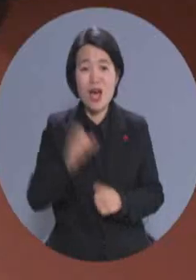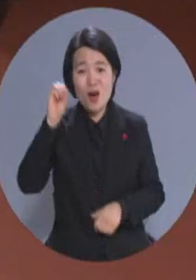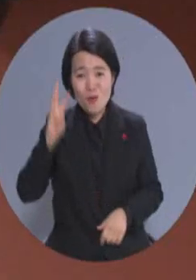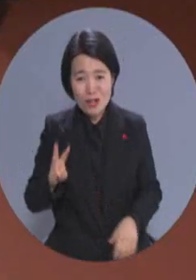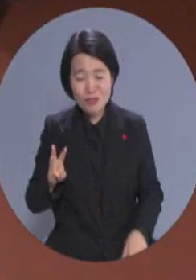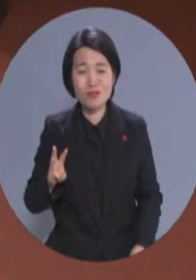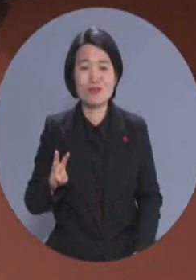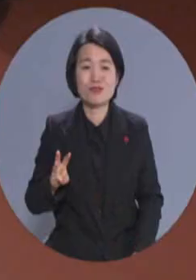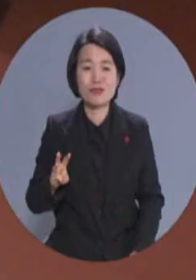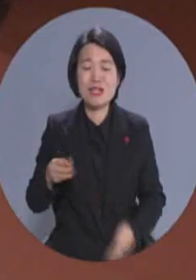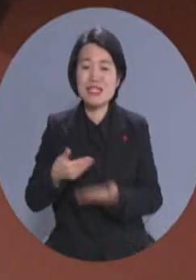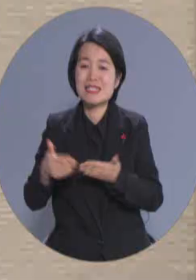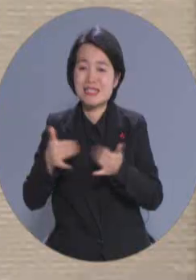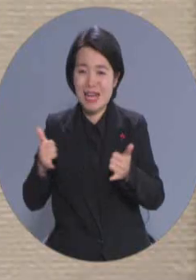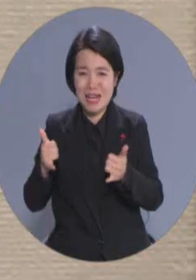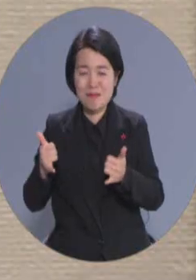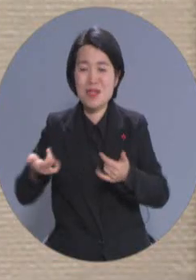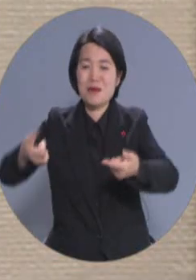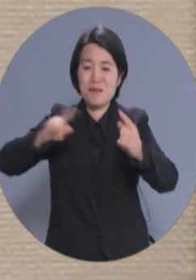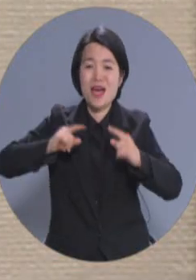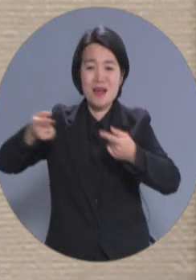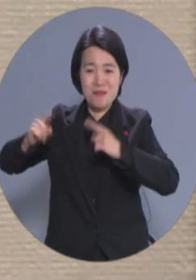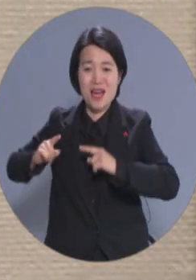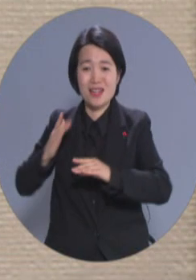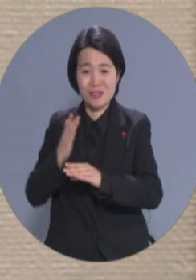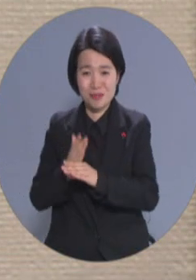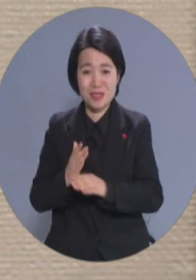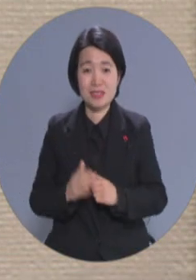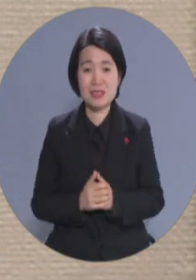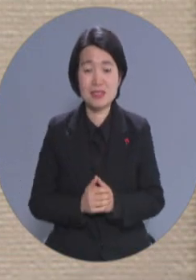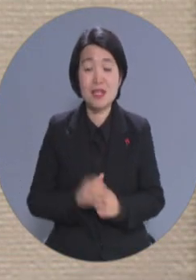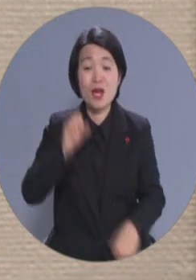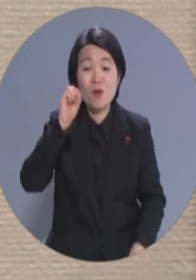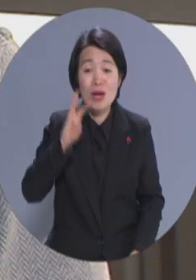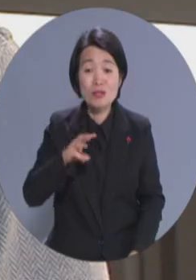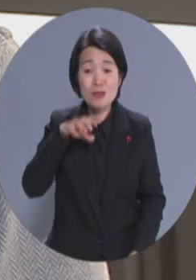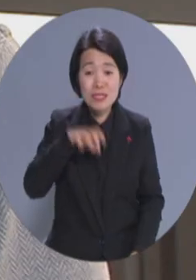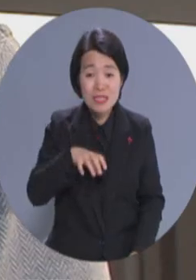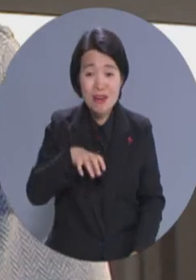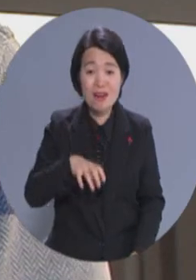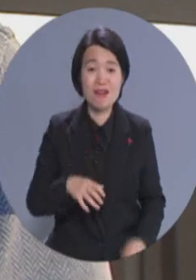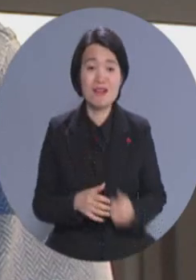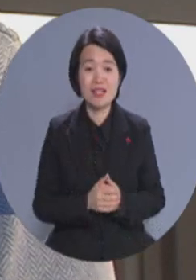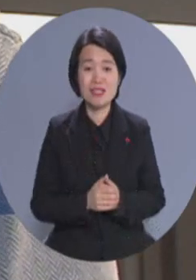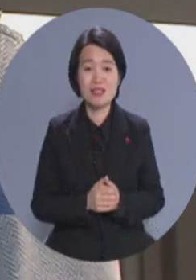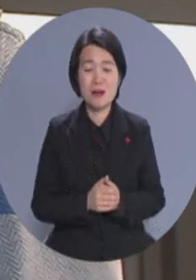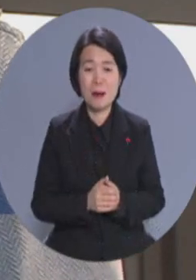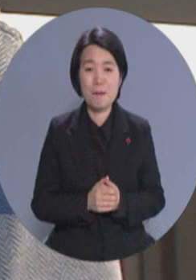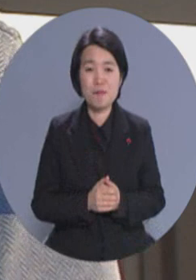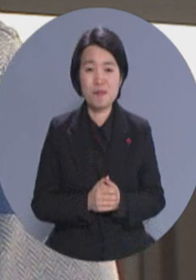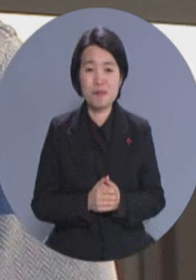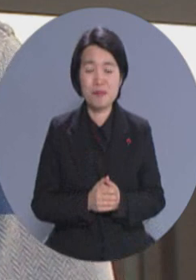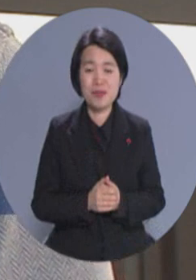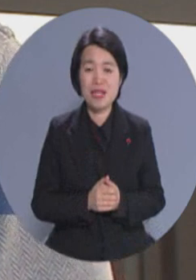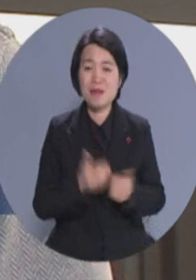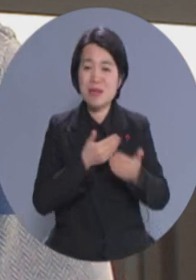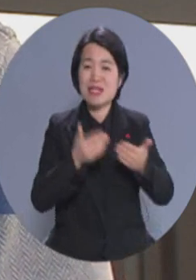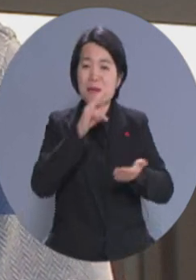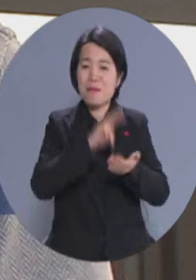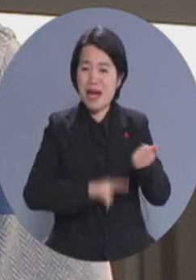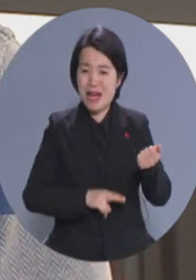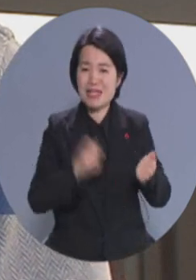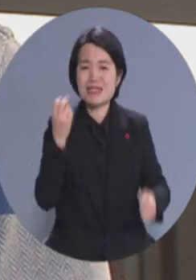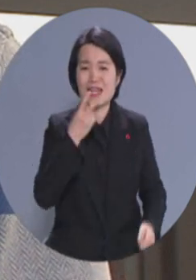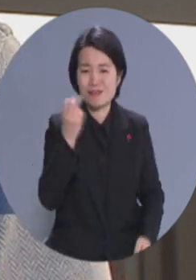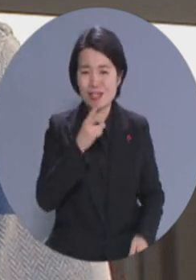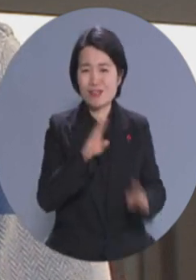미술인들 적극적으로 참여하고 나섰습니다 우리 광주에서 이런 어 아트 마켓이 자주 열려야